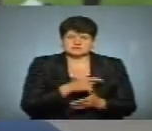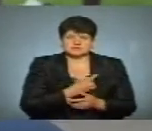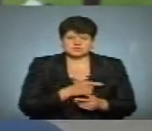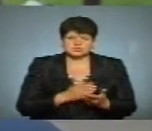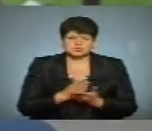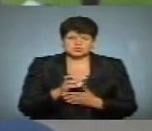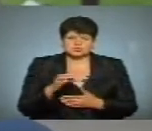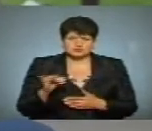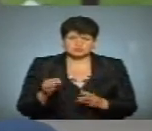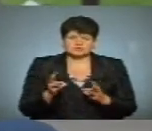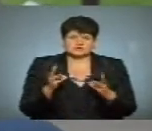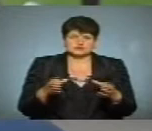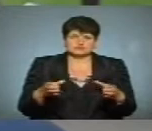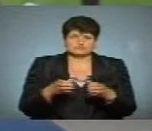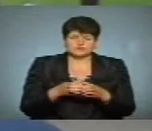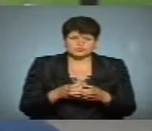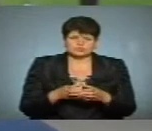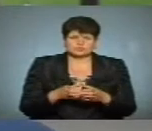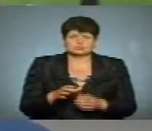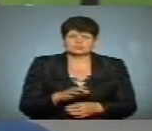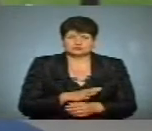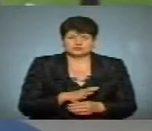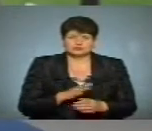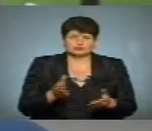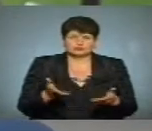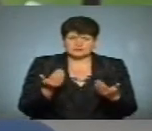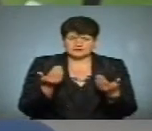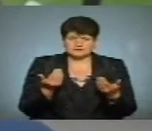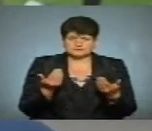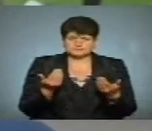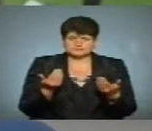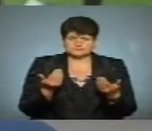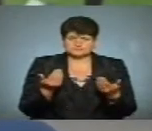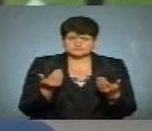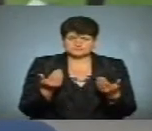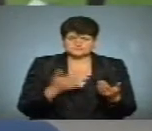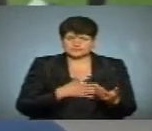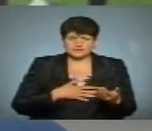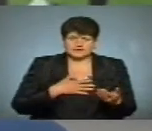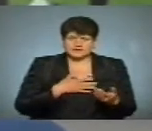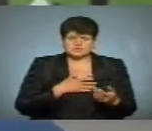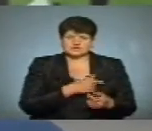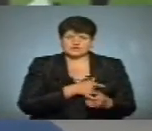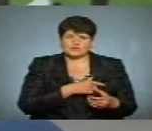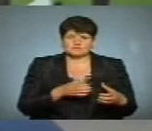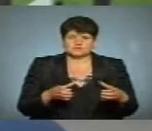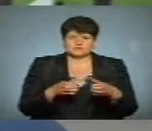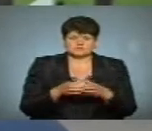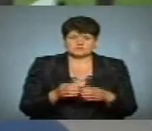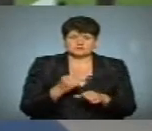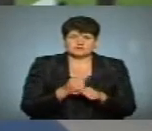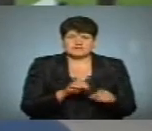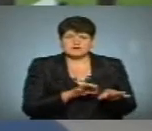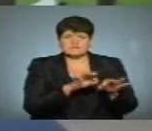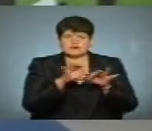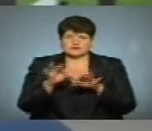служби, пожежного взводу, був піднятий по тривозі черговий підрозділ, який здійснював